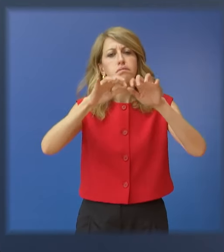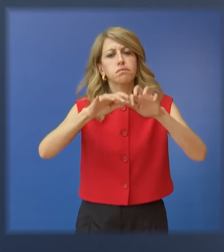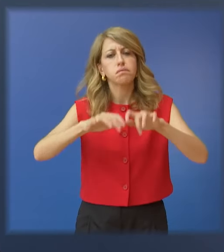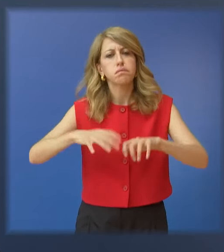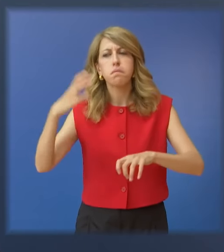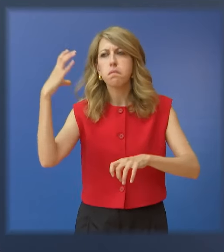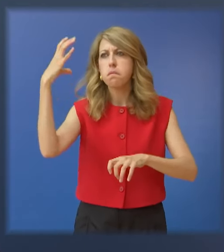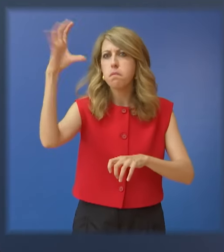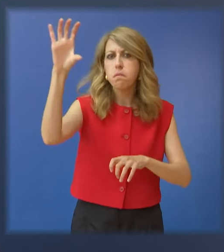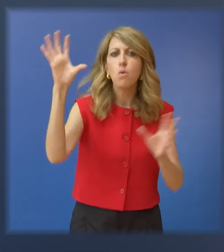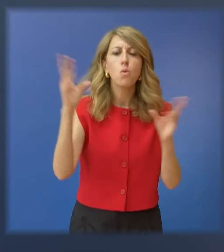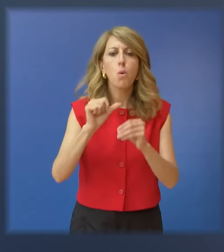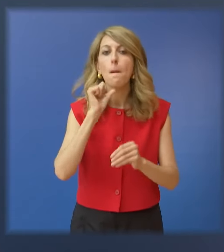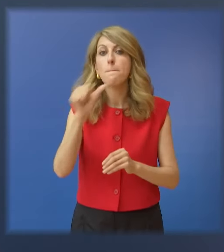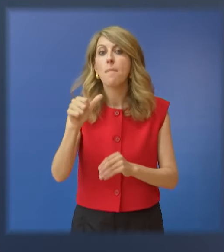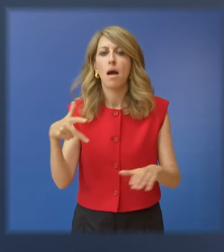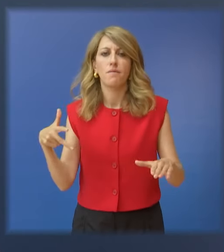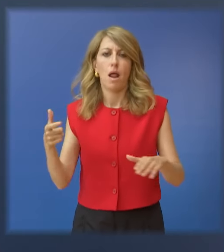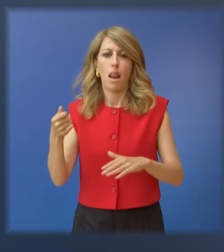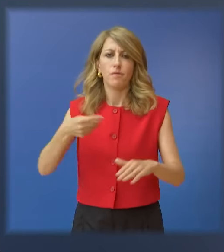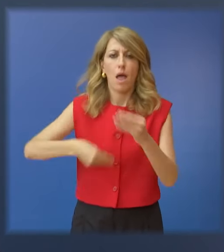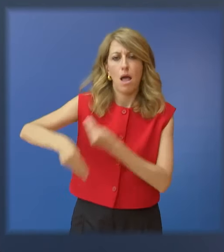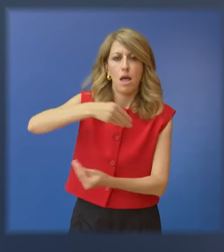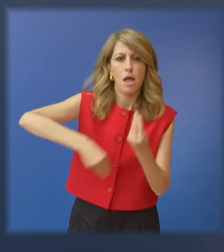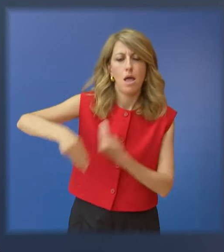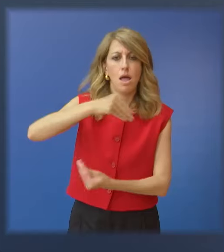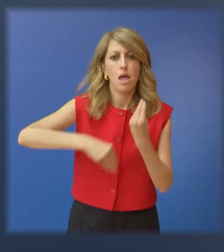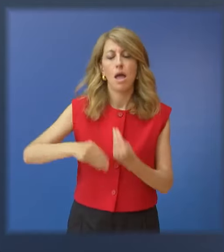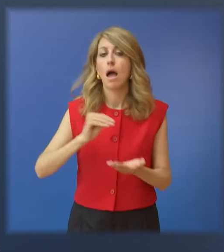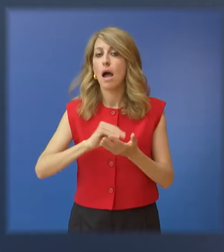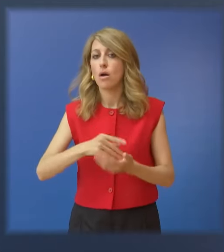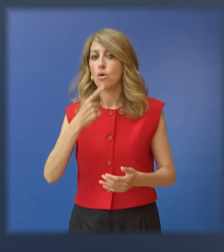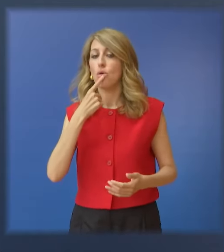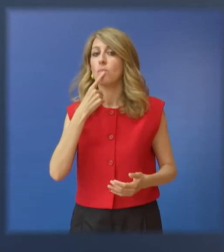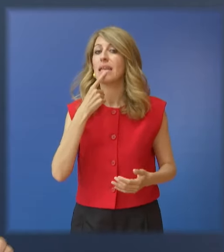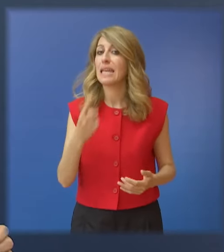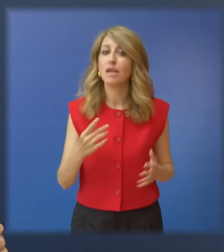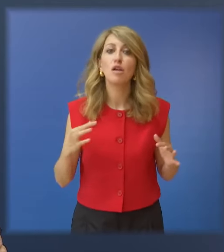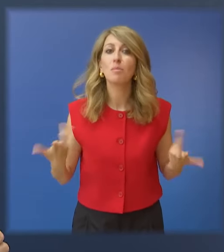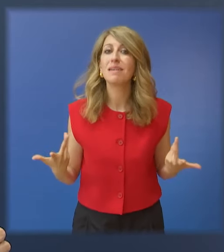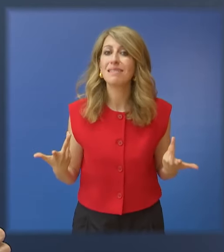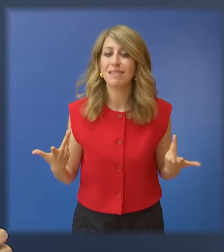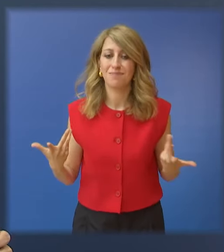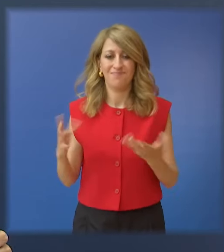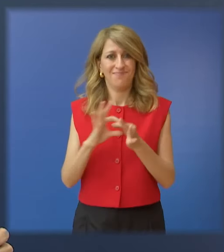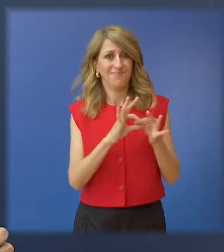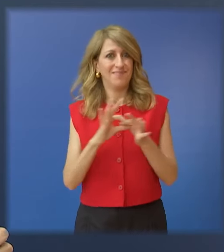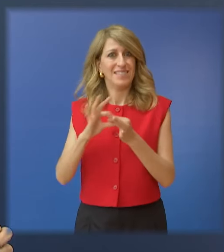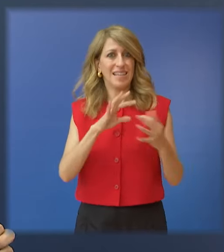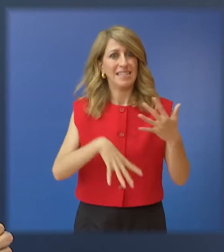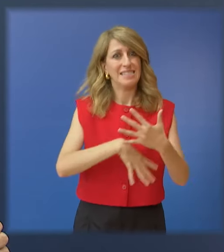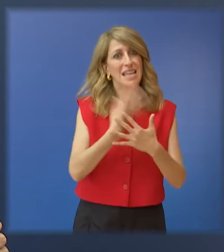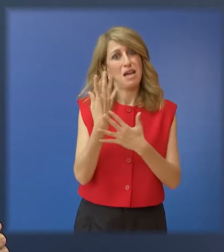ταμεία αναφέρθηκε και σε κάτι άλλο κύριε εκπρόσωπε είπε οι συνεργασίες δεν επιβάλλονται επειδή ξαφνικά το σύστημα βλέπει τον μητσοτά και να